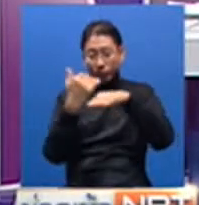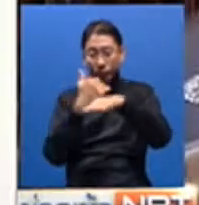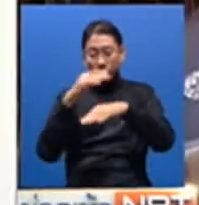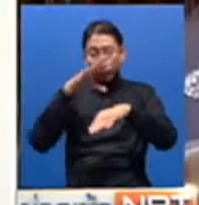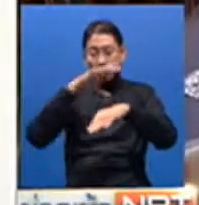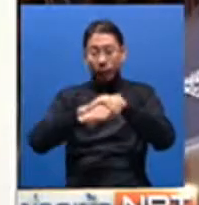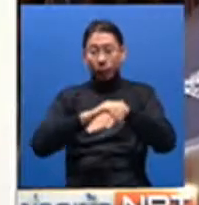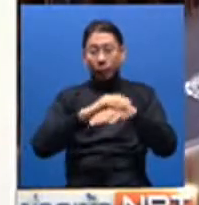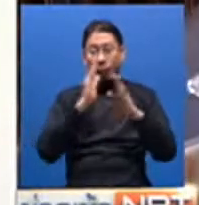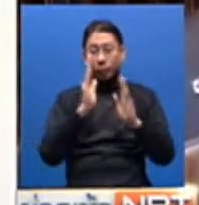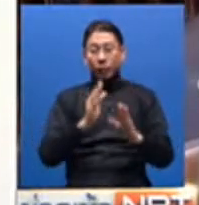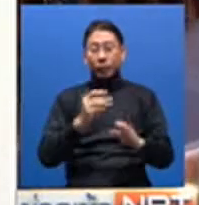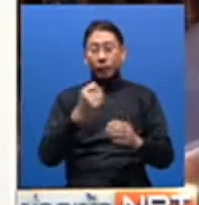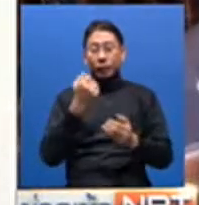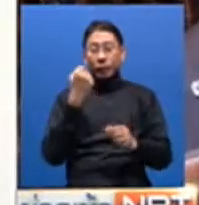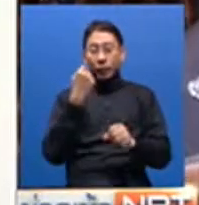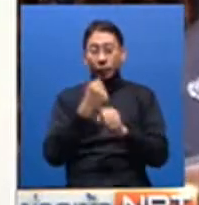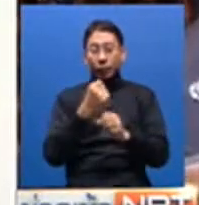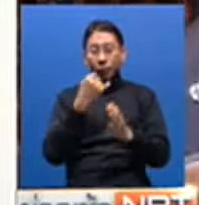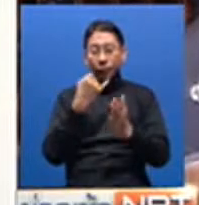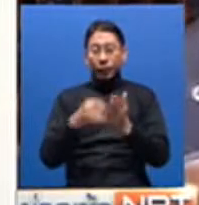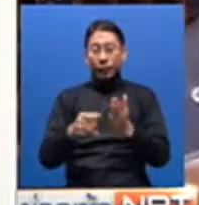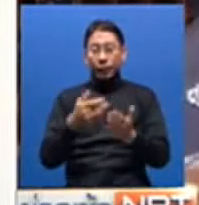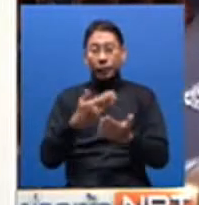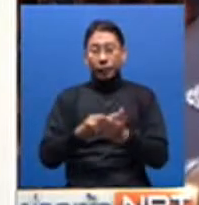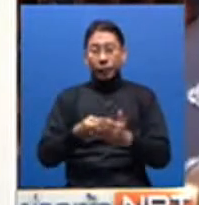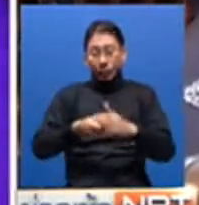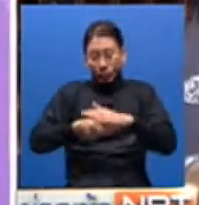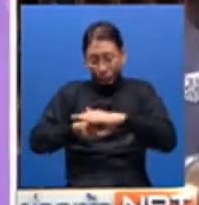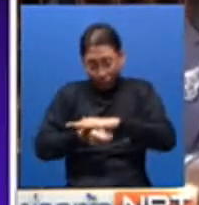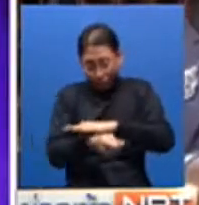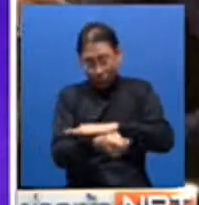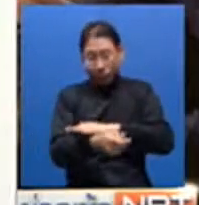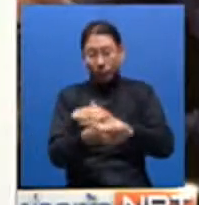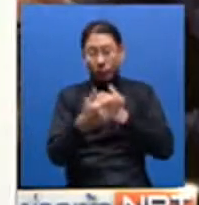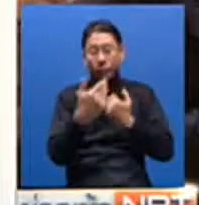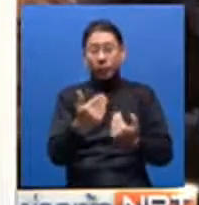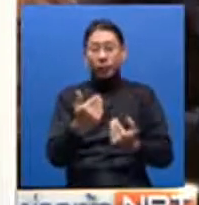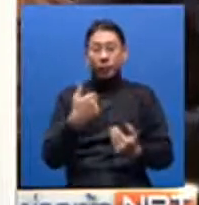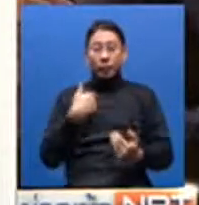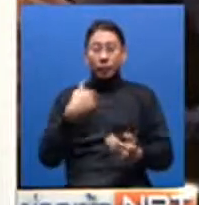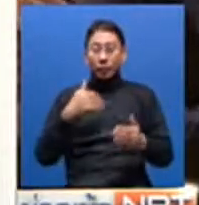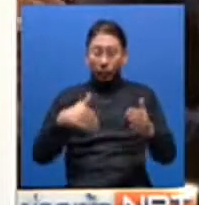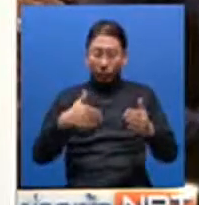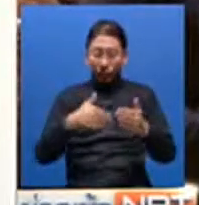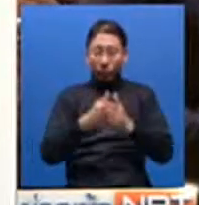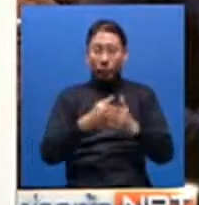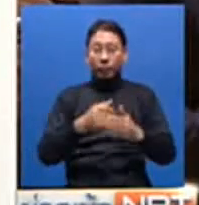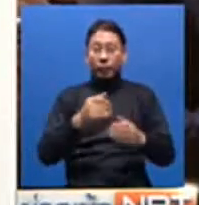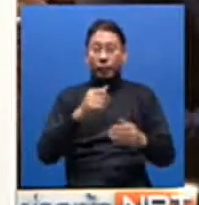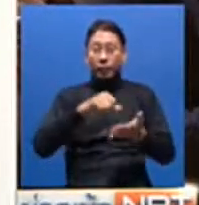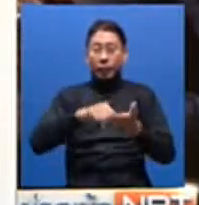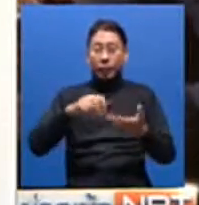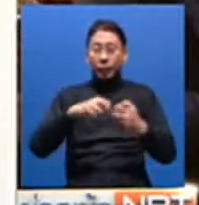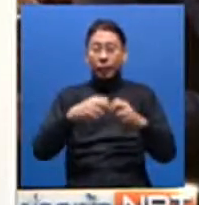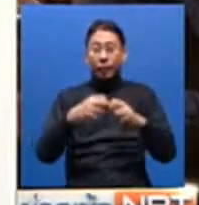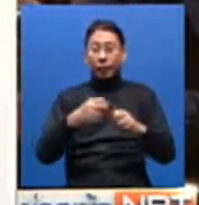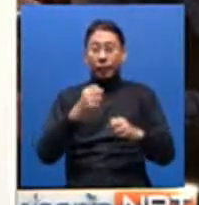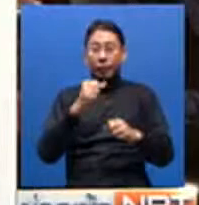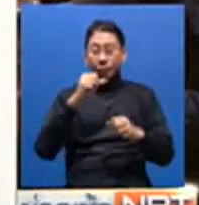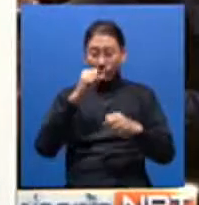จับกุมผู้ขับขี่ที่ติดสินบนเจ้าพนักงานได้พร้อมกับกำหนดแผนแก้ไขปัญหาจราจรใน